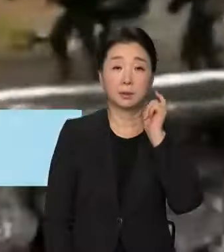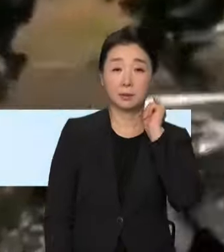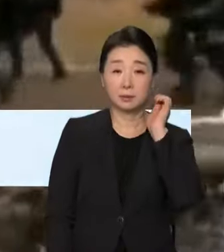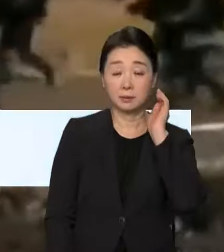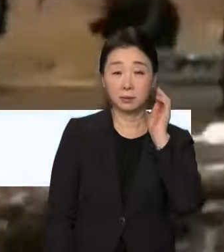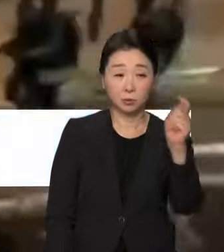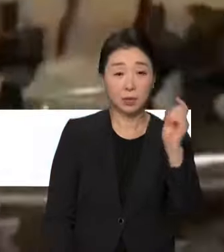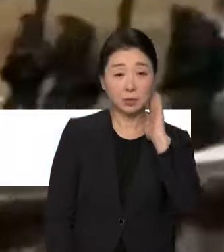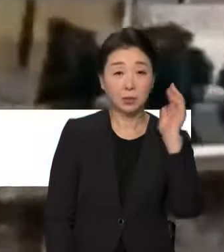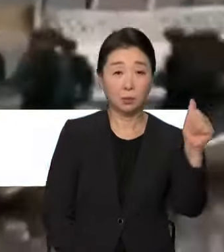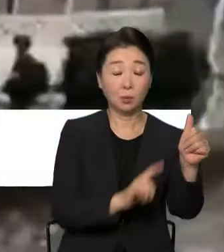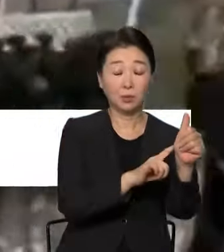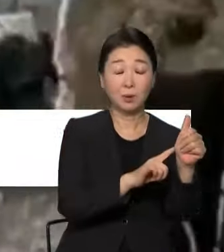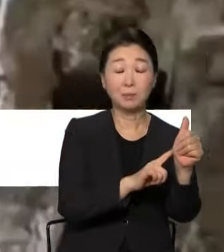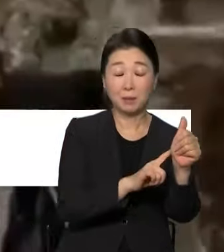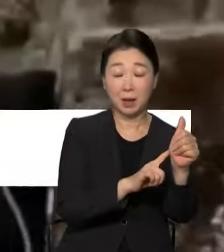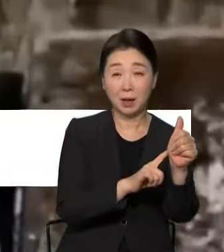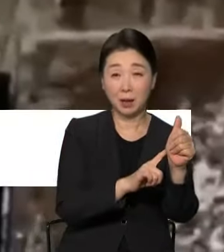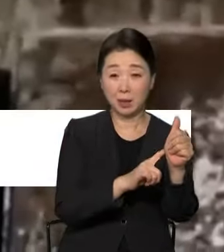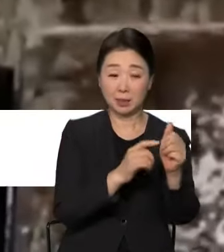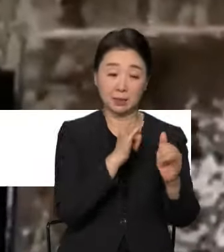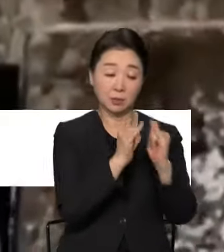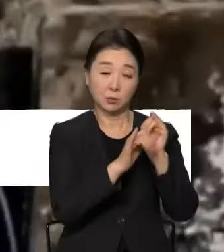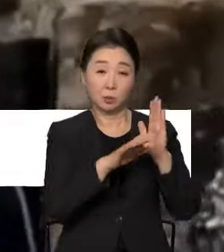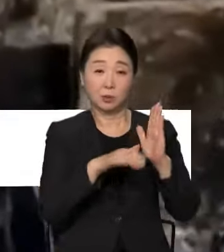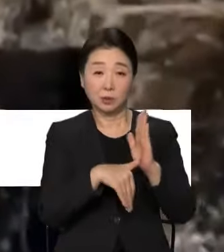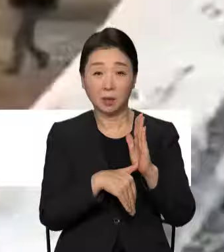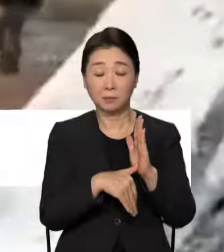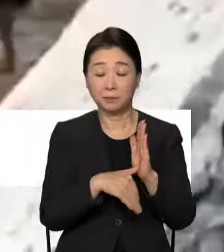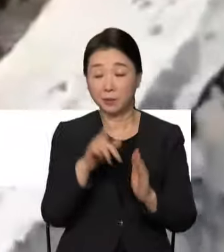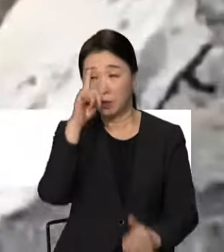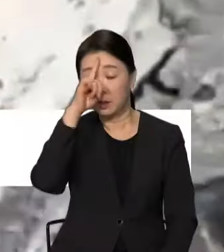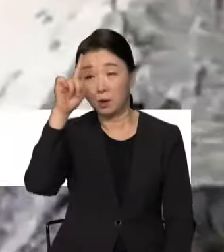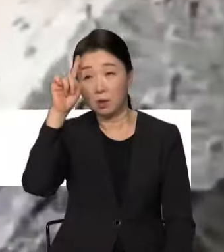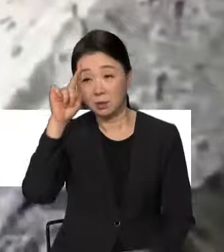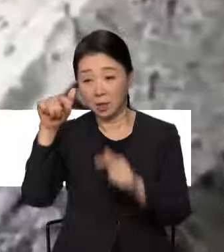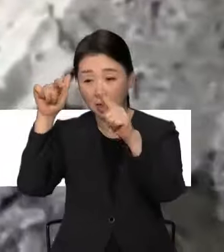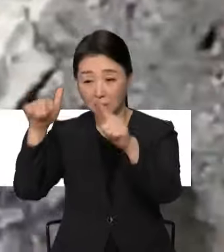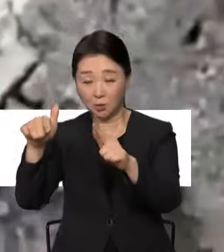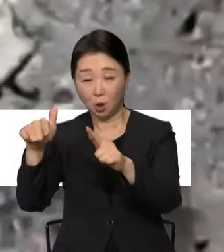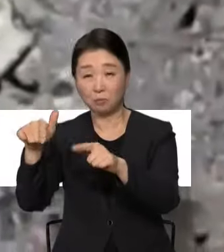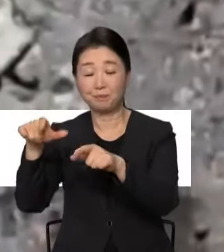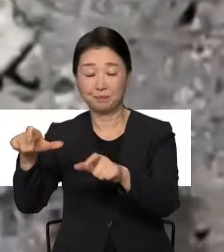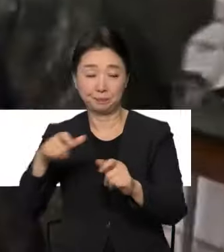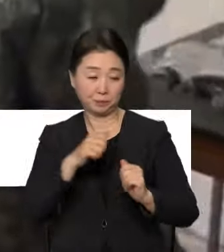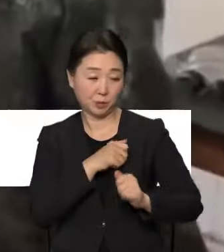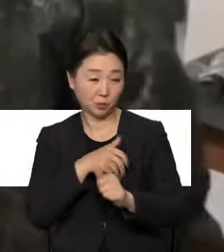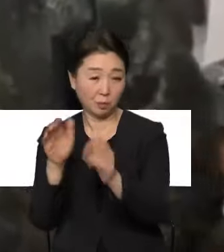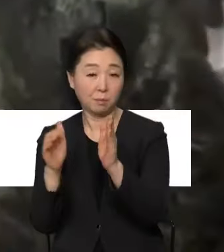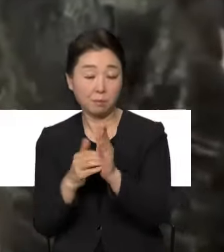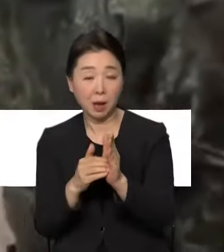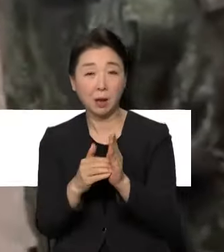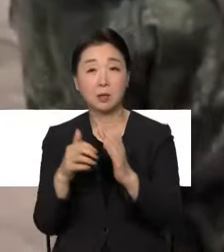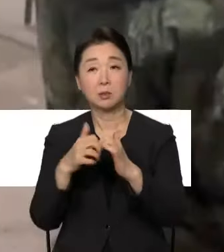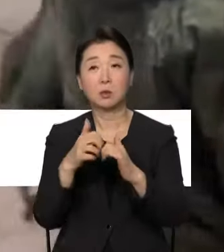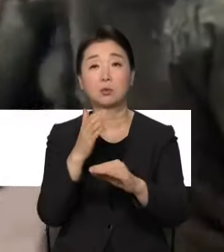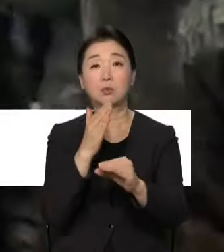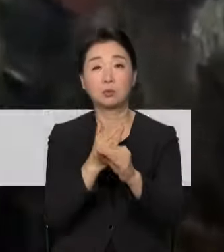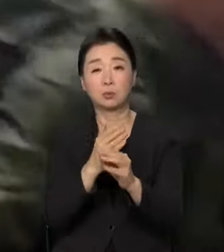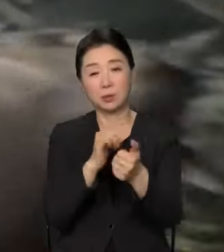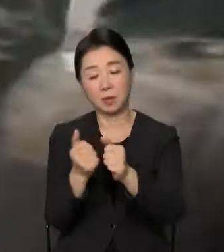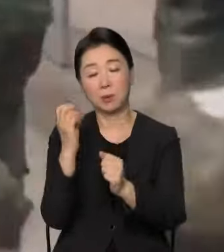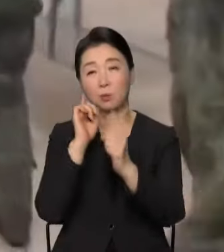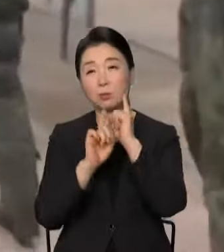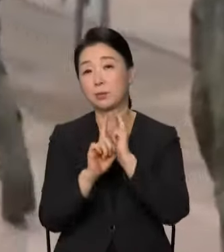이날 교도통신과 인터뷰에서 러시아 서부 지역에 파병된 북한군이 전투 중 사망했거나 부상했다고